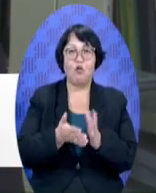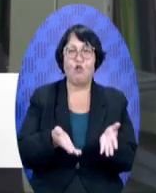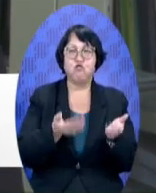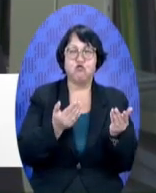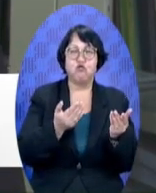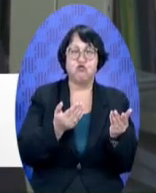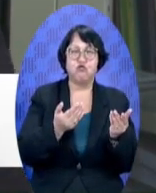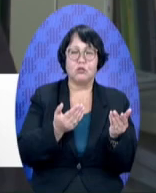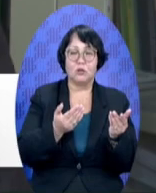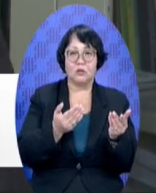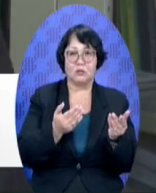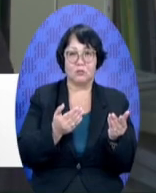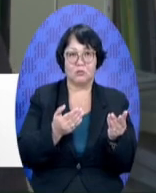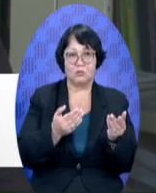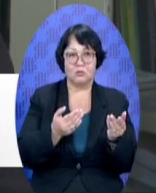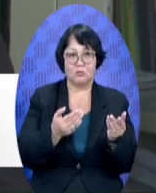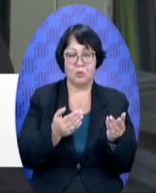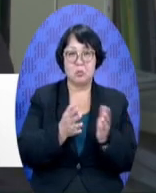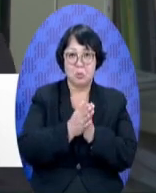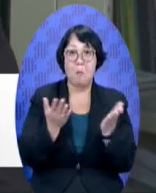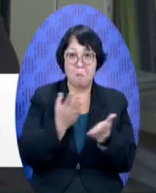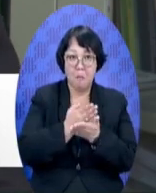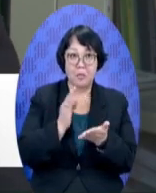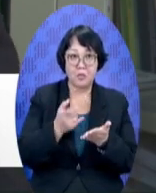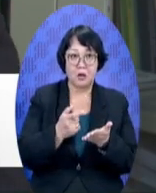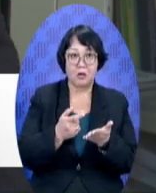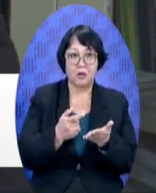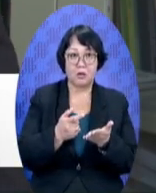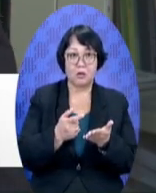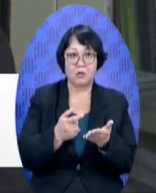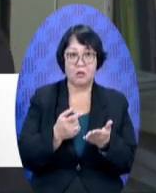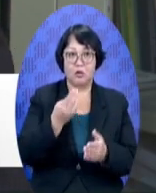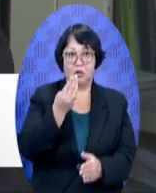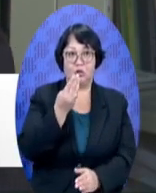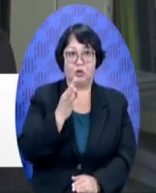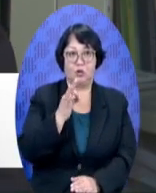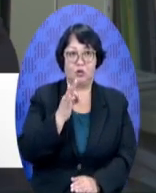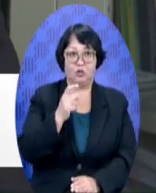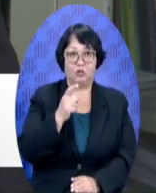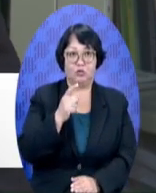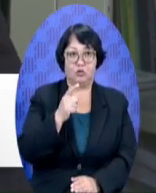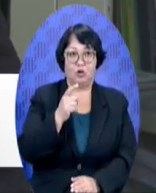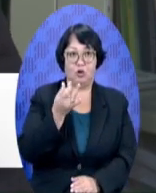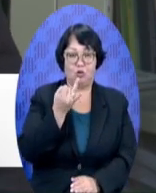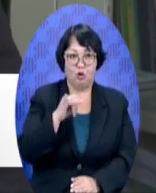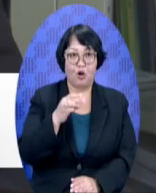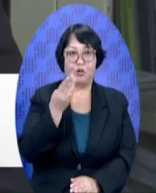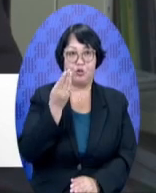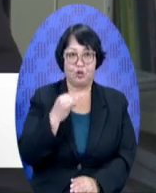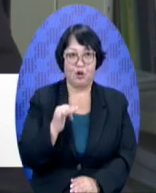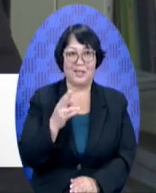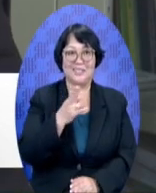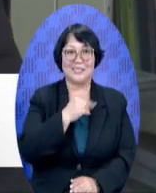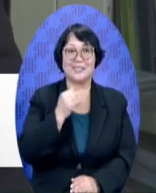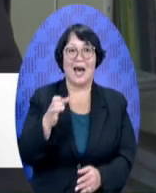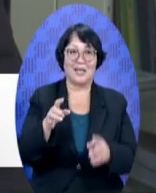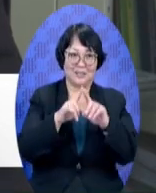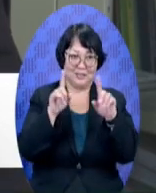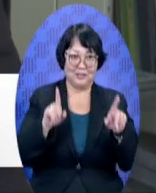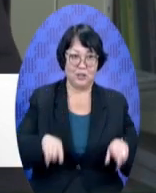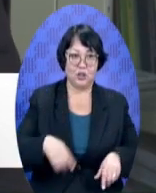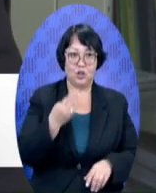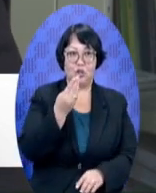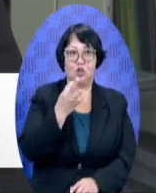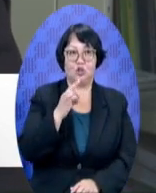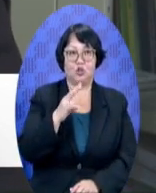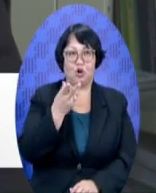нэвт харагдаагүй одоо нэг юм энэ нь бол шахатай цаас байгаа тийм ээ. А тийм шахаа нь бол бага